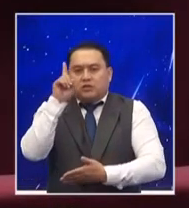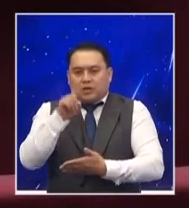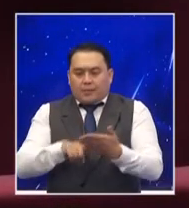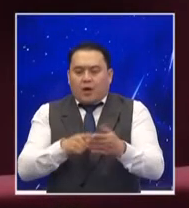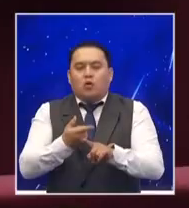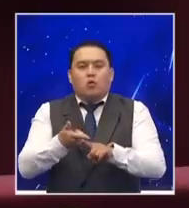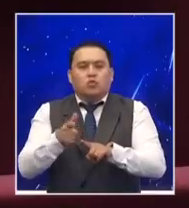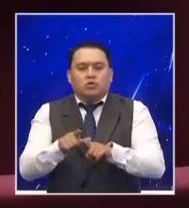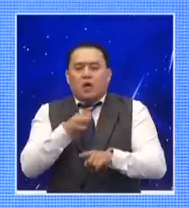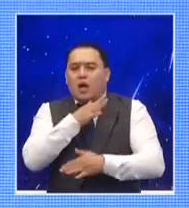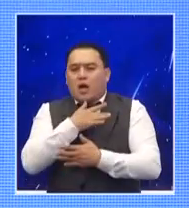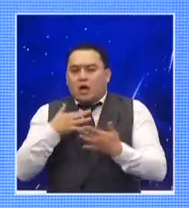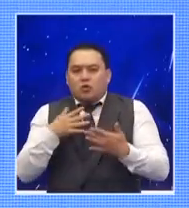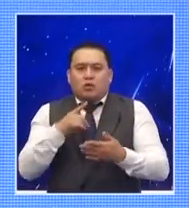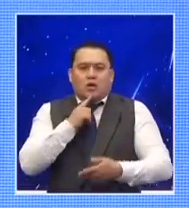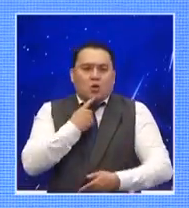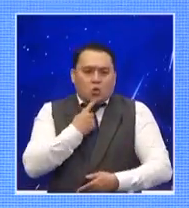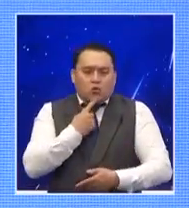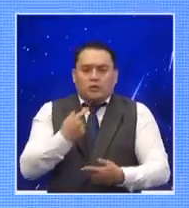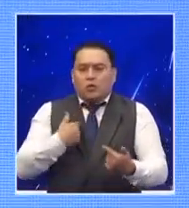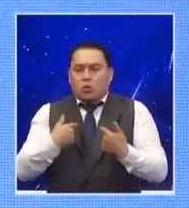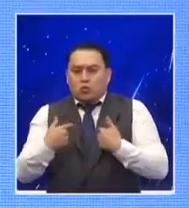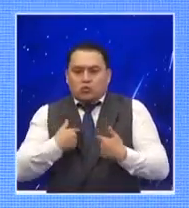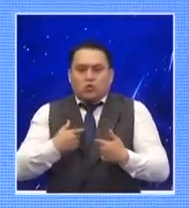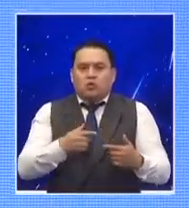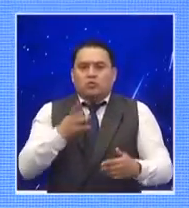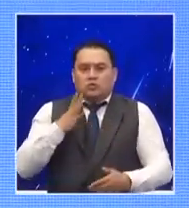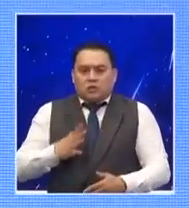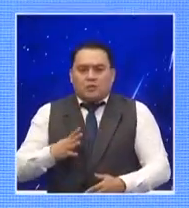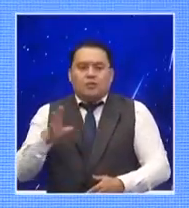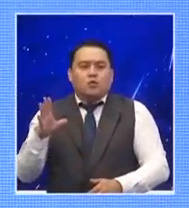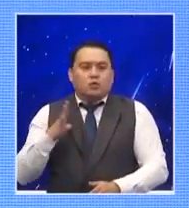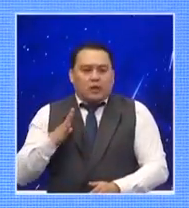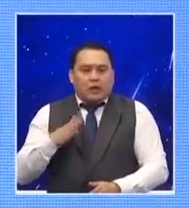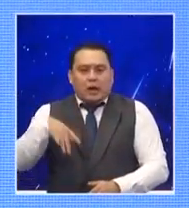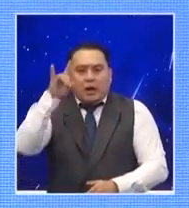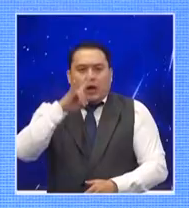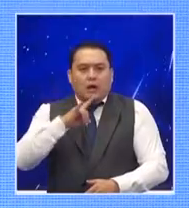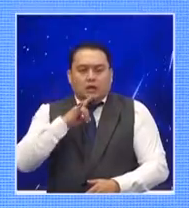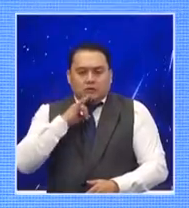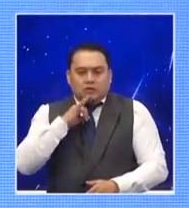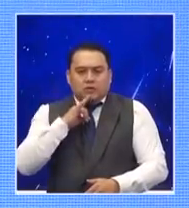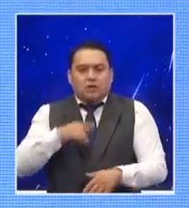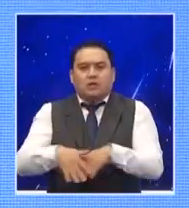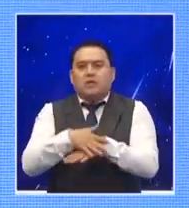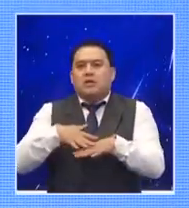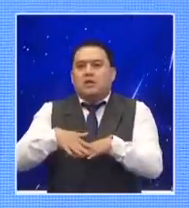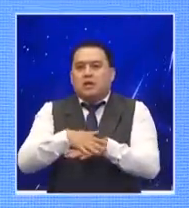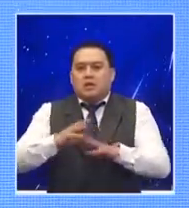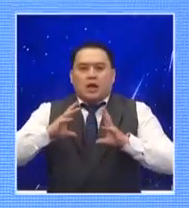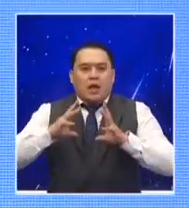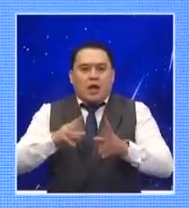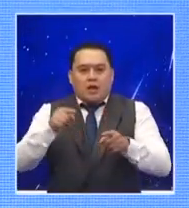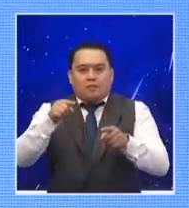түрлі қиындықтар мен сынақтардан өттік. Қазақ елін төрткүл дүние танып,